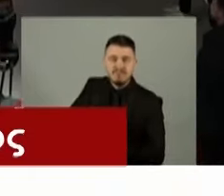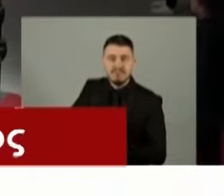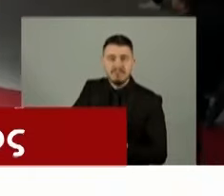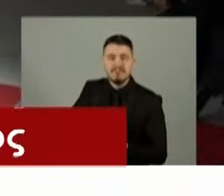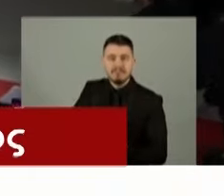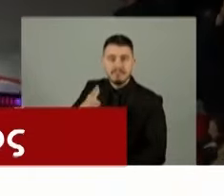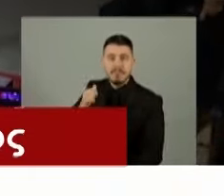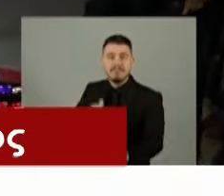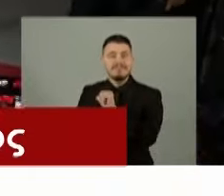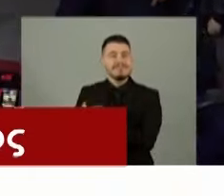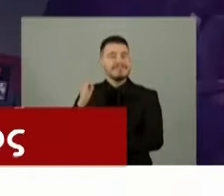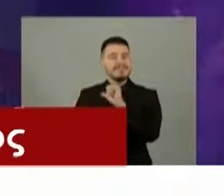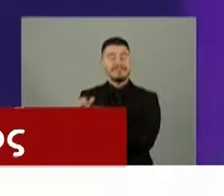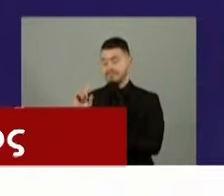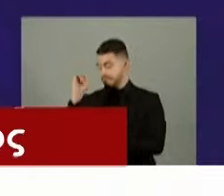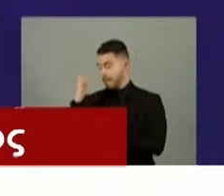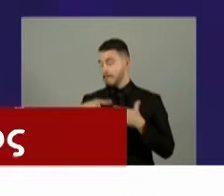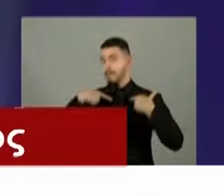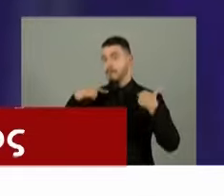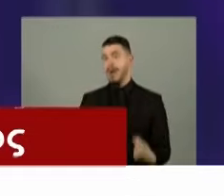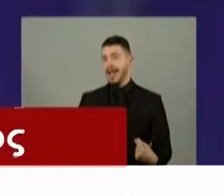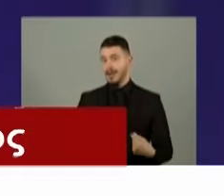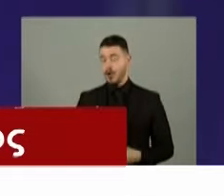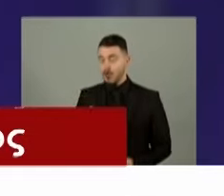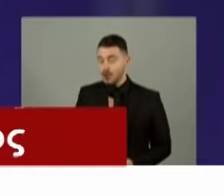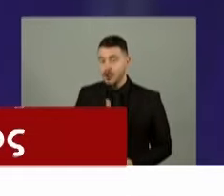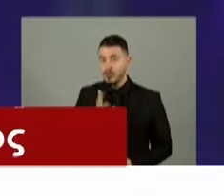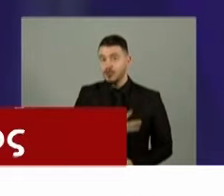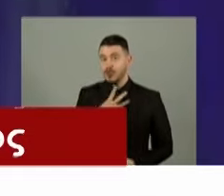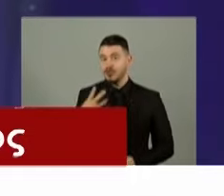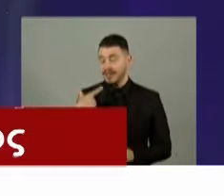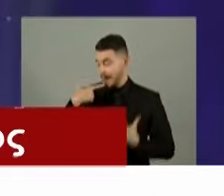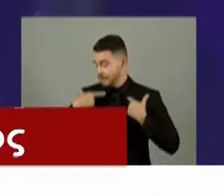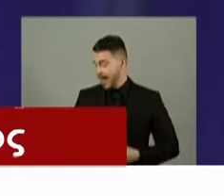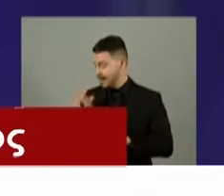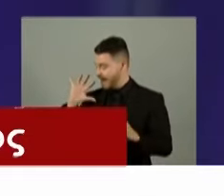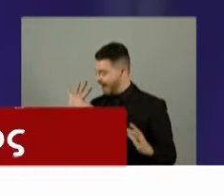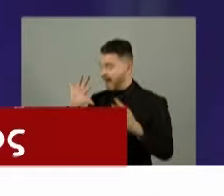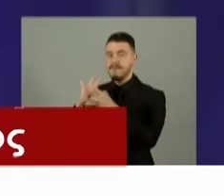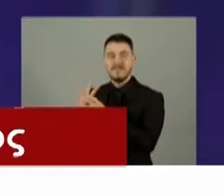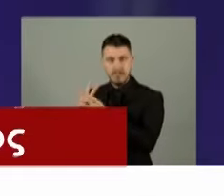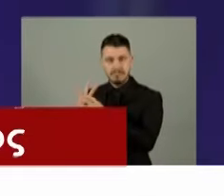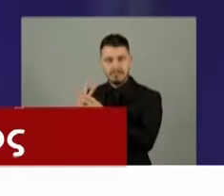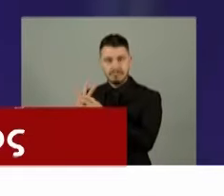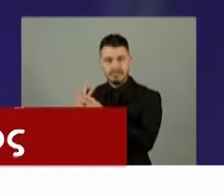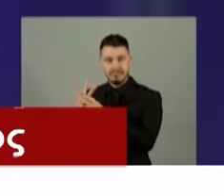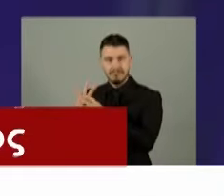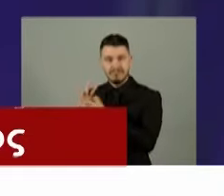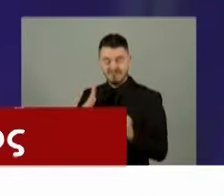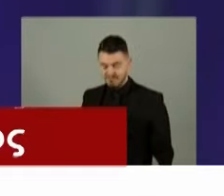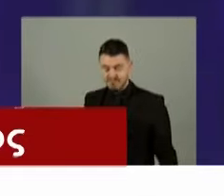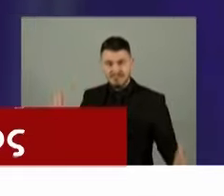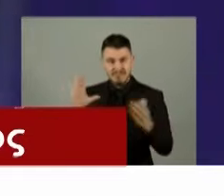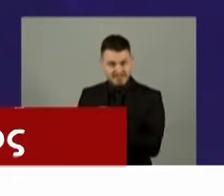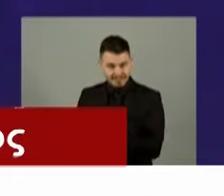εμπόδια. Συγγνώμη, είχε πει στην αρχή ο κύριος Ανδρουλάκης ότι δεν θα δημιουργήσει εμπόδια και τώρα κάνει στροφή 180 μοιρών.